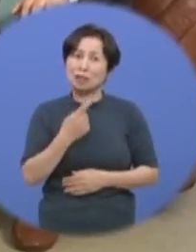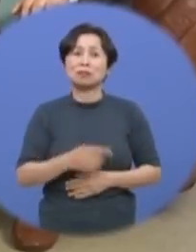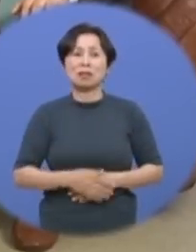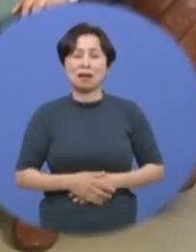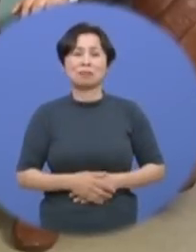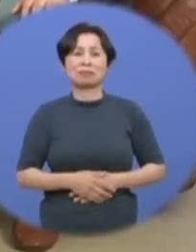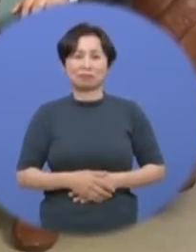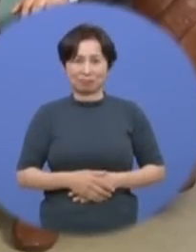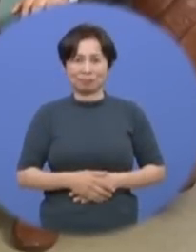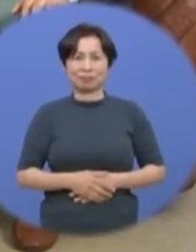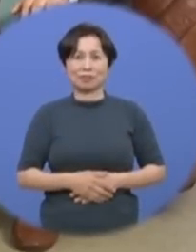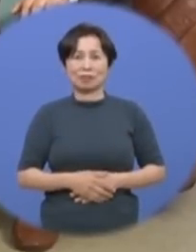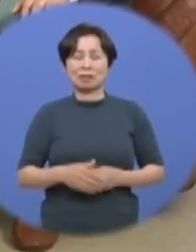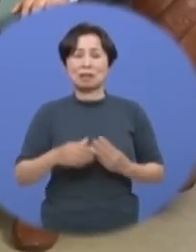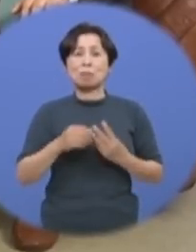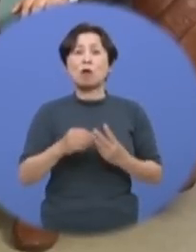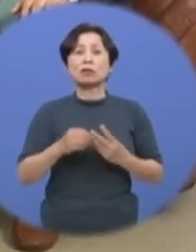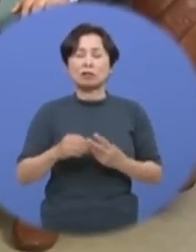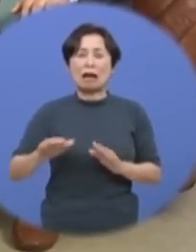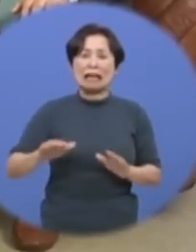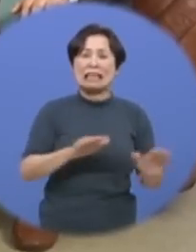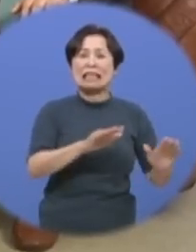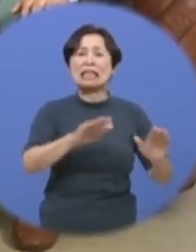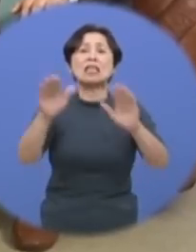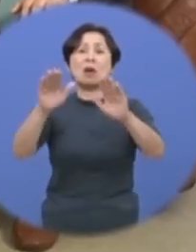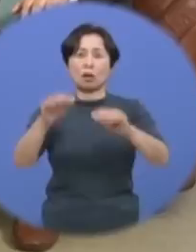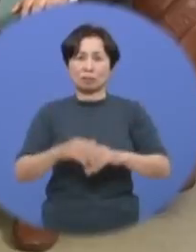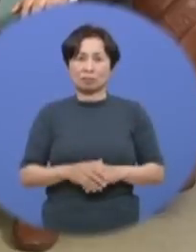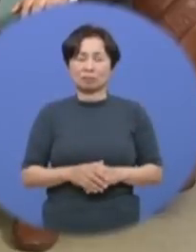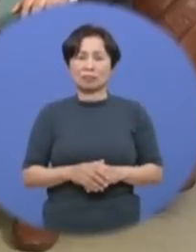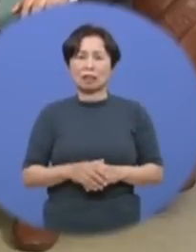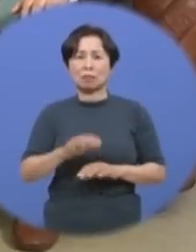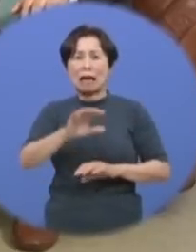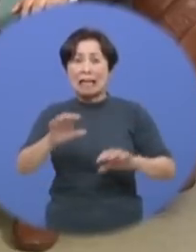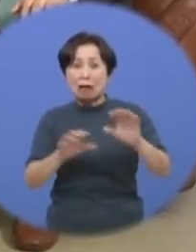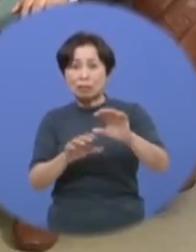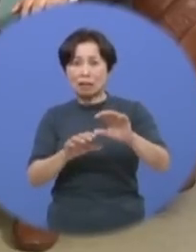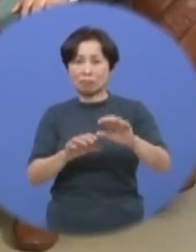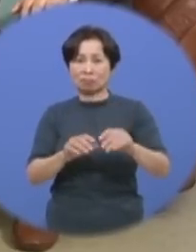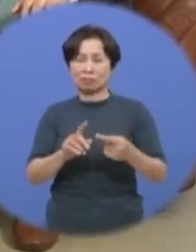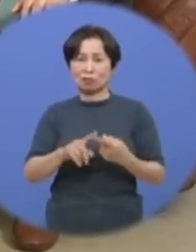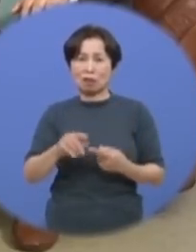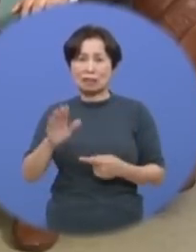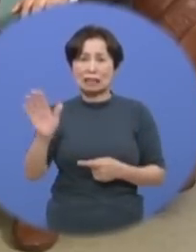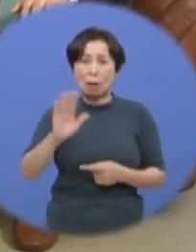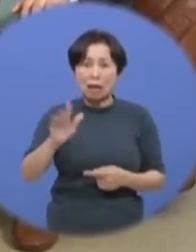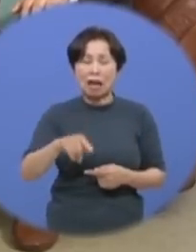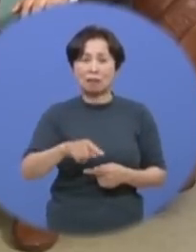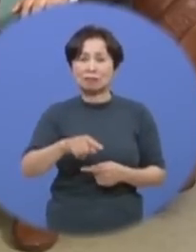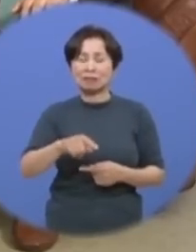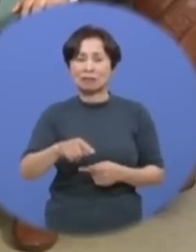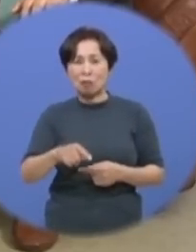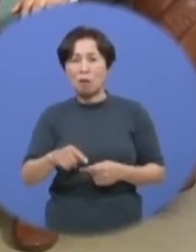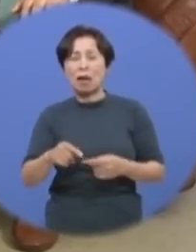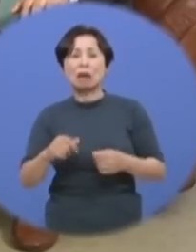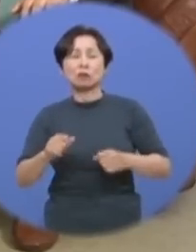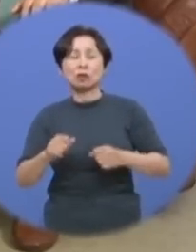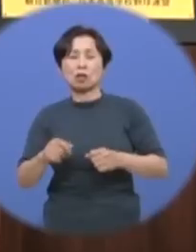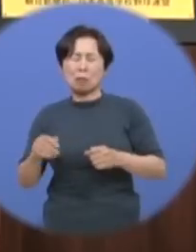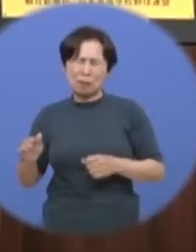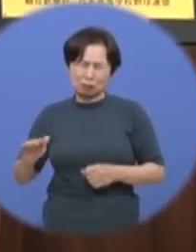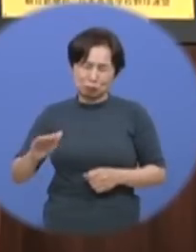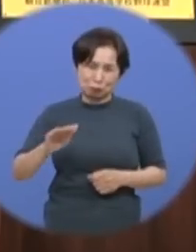つは先ほど言ったように勢いですね逆転とかさよならのはこういうものをやるとやっぱり運もそのは失敗して